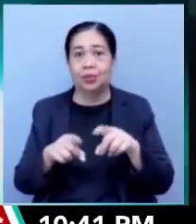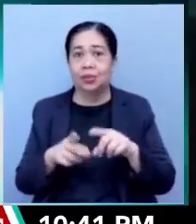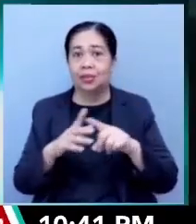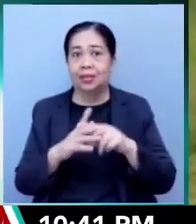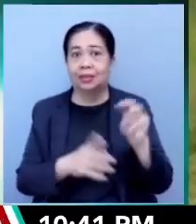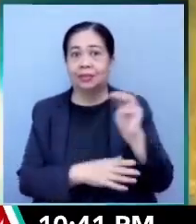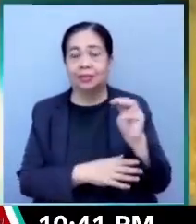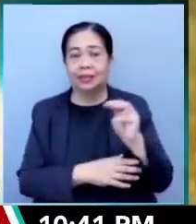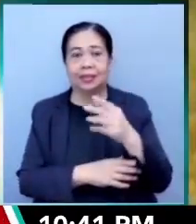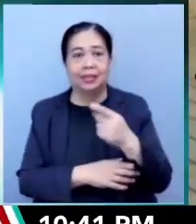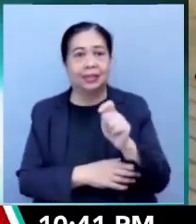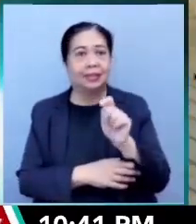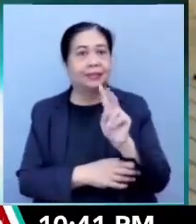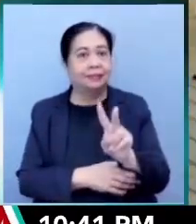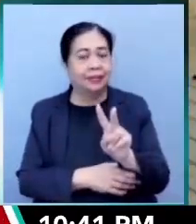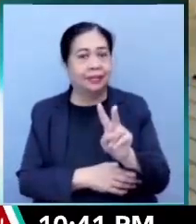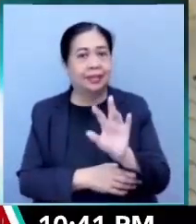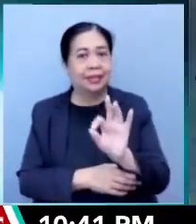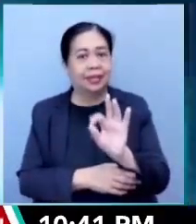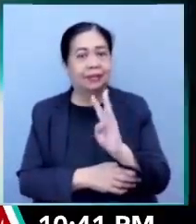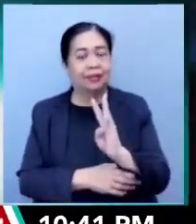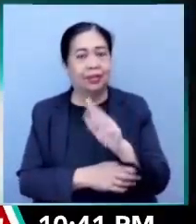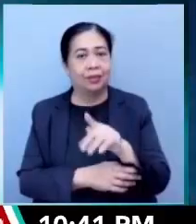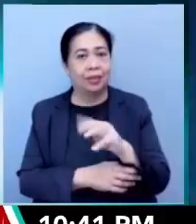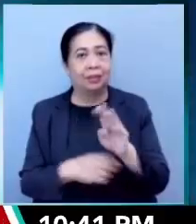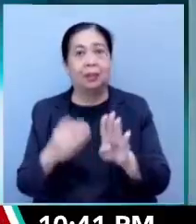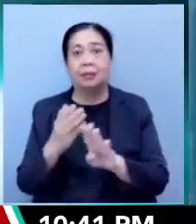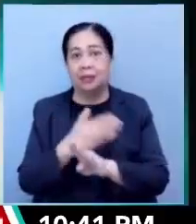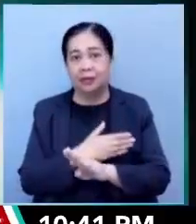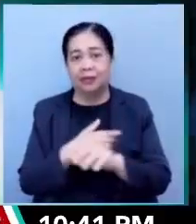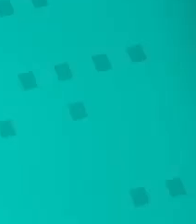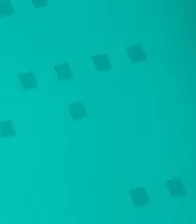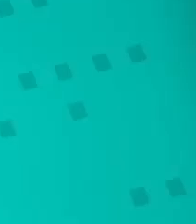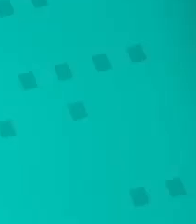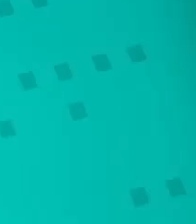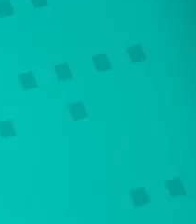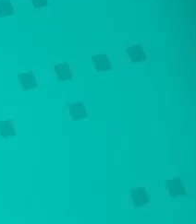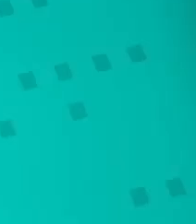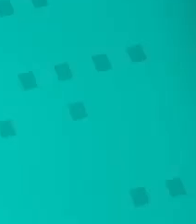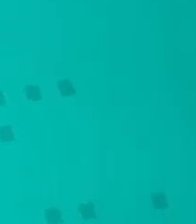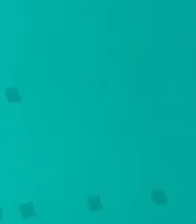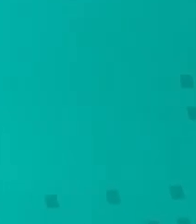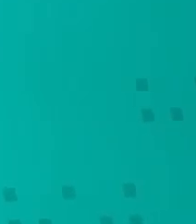GTV, 9:40 p.m. bago ang State of the Nation.